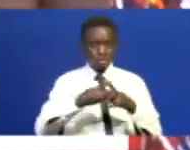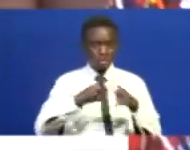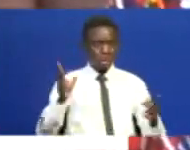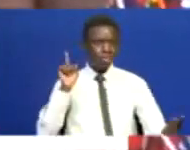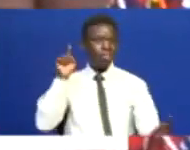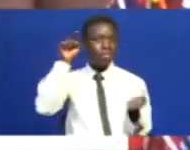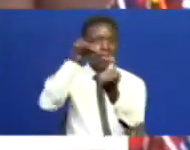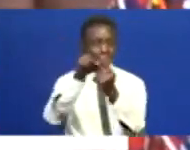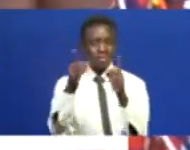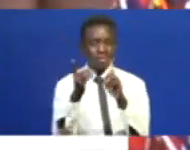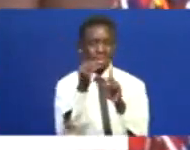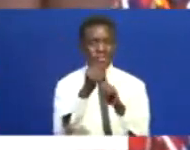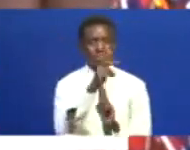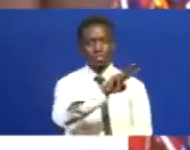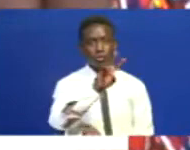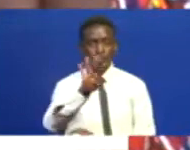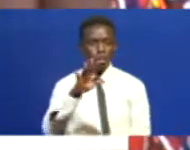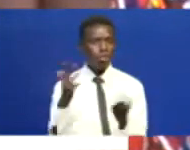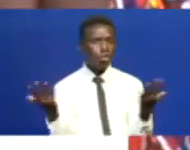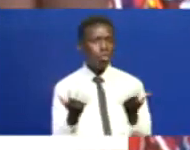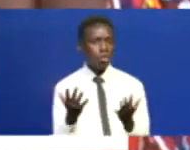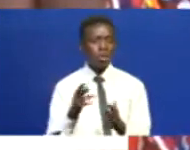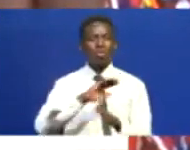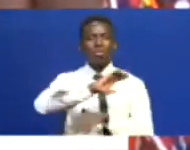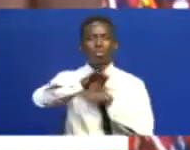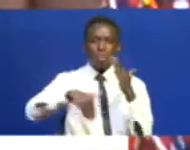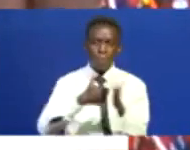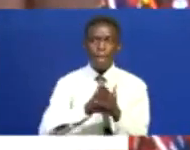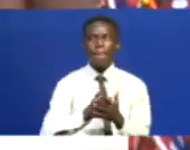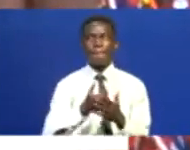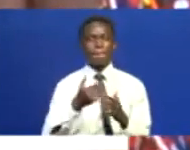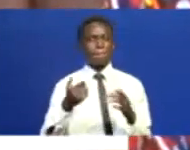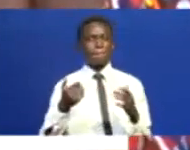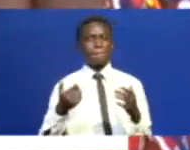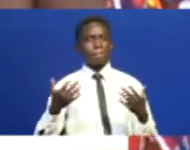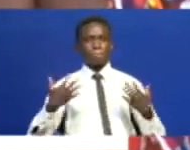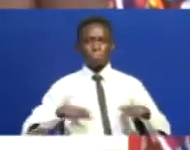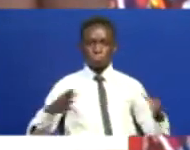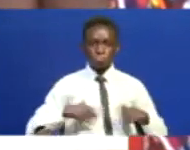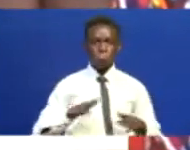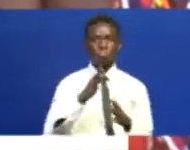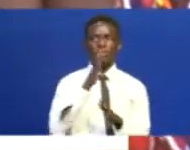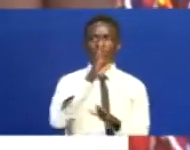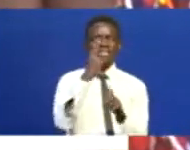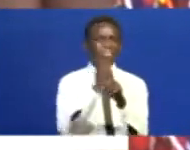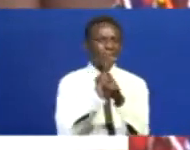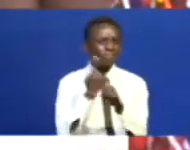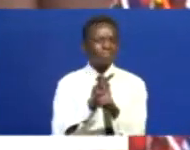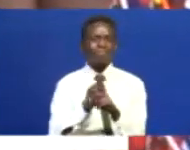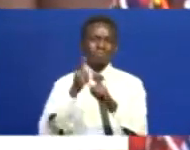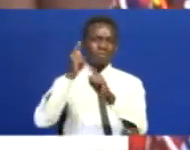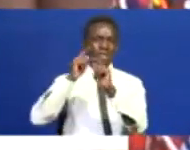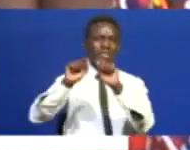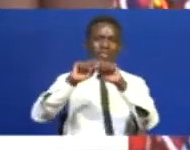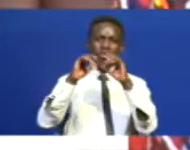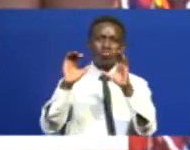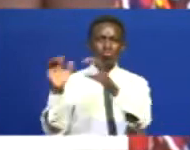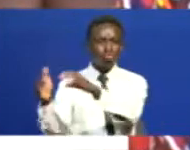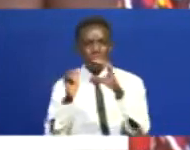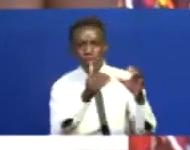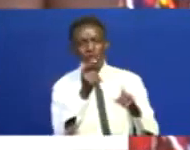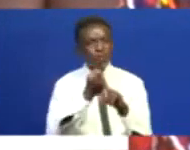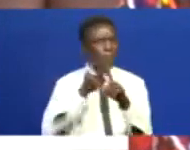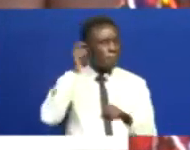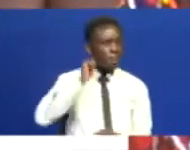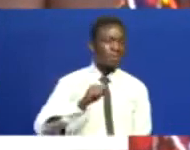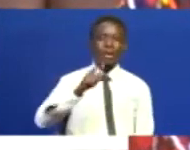tarehe 24, ambapo jamii zote katika Kenya ambao wanatoka kwa jamii ya Masai, hasa kutoka